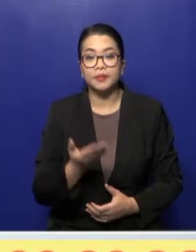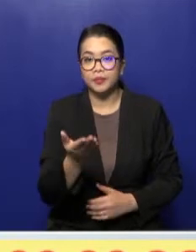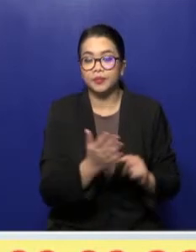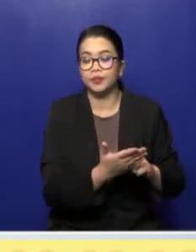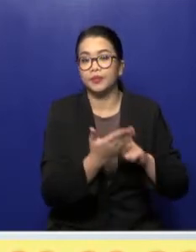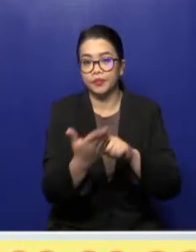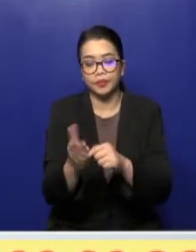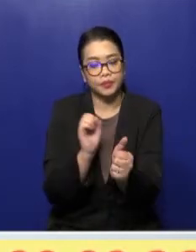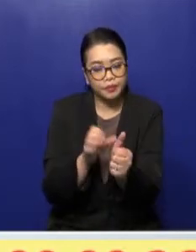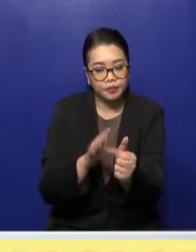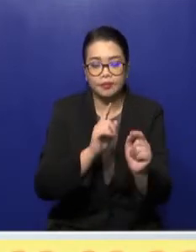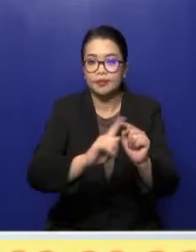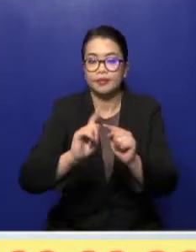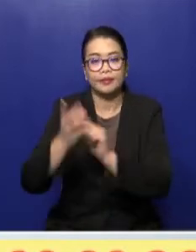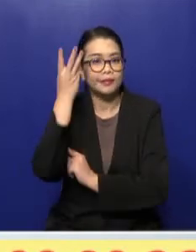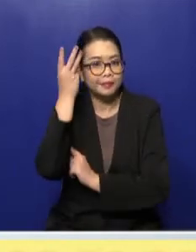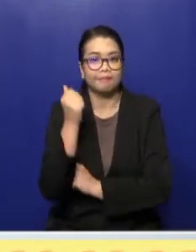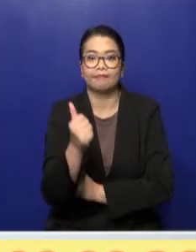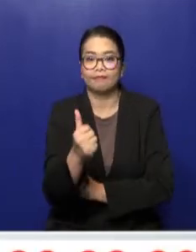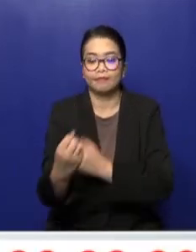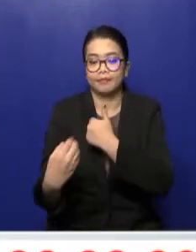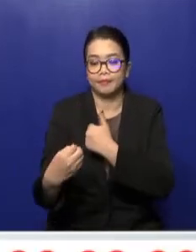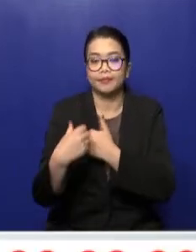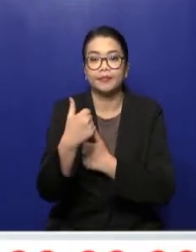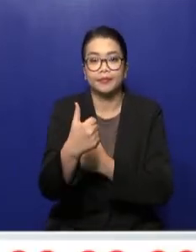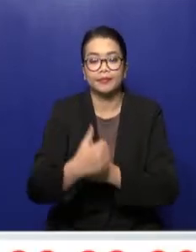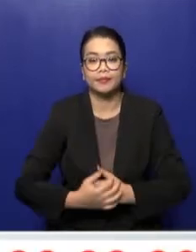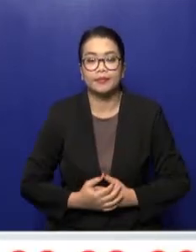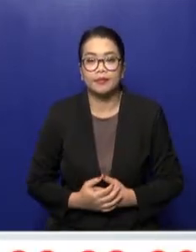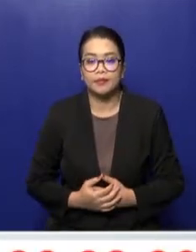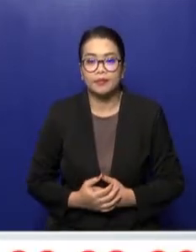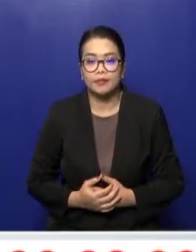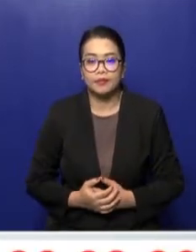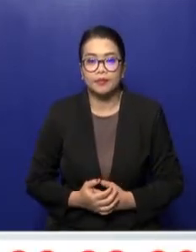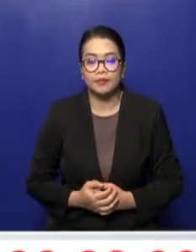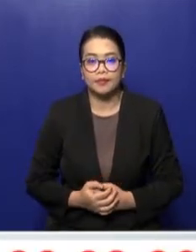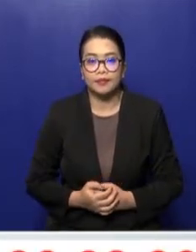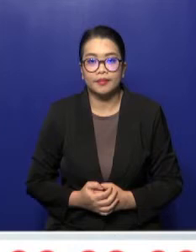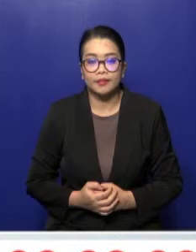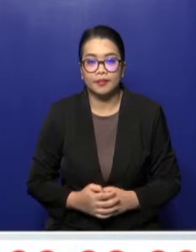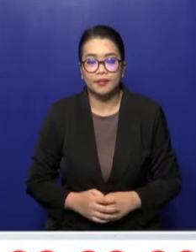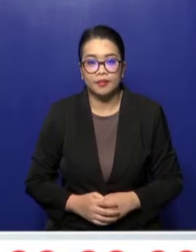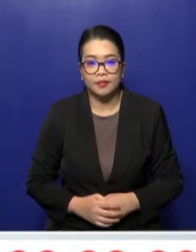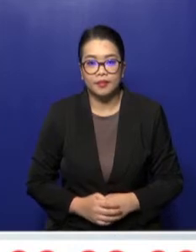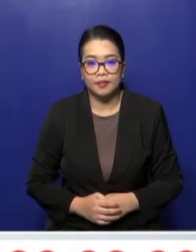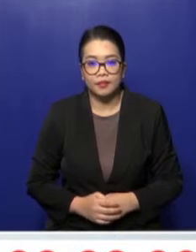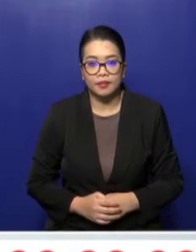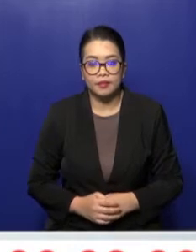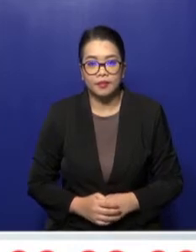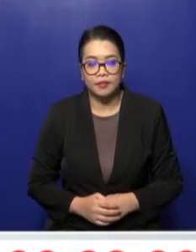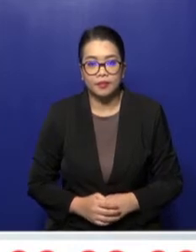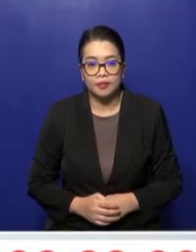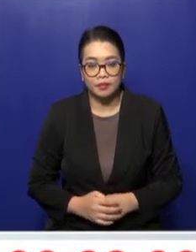ข้อคิดถึงที่ดีมากนะครับผมอยากจะเรียนอย่างนี้นะครับแต่ว่า